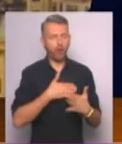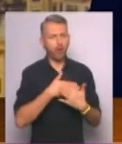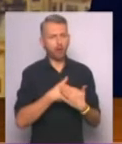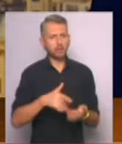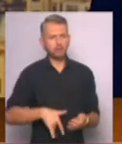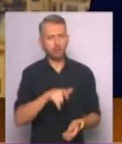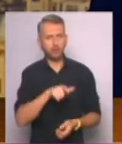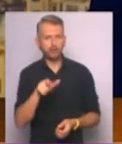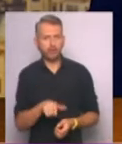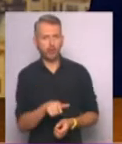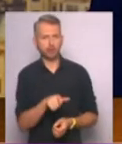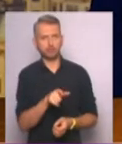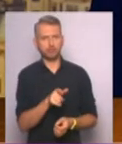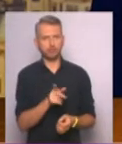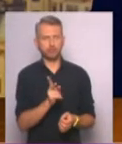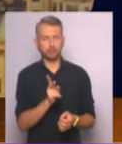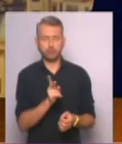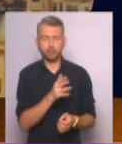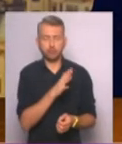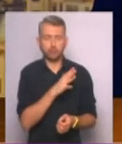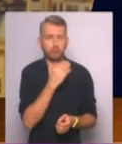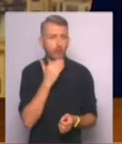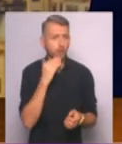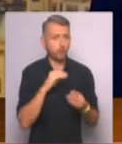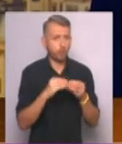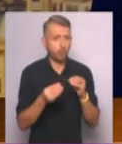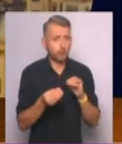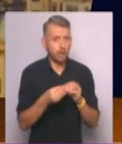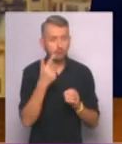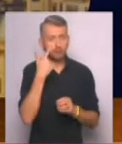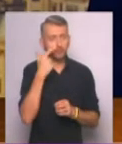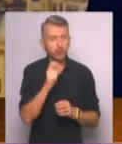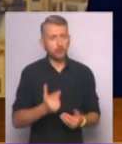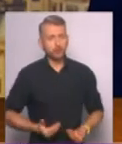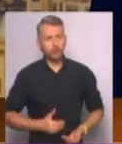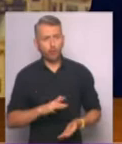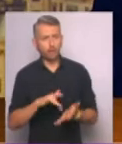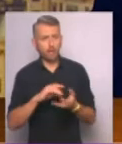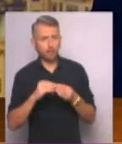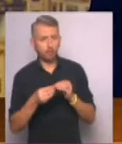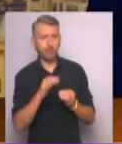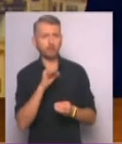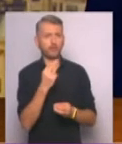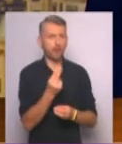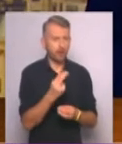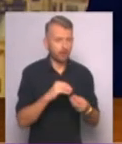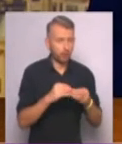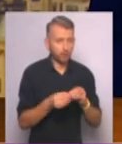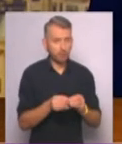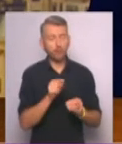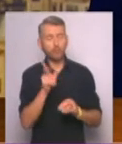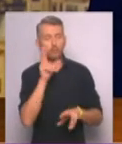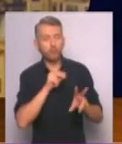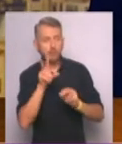печеряни, в яких накопичилась дуже велика кількість проблем, в основному житлово-комунального, соціального плану, вони